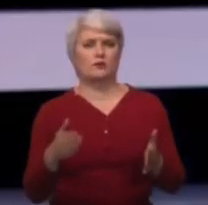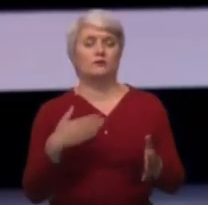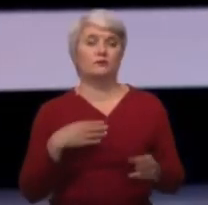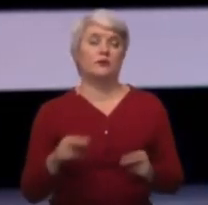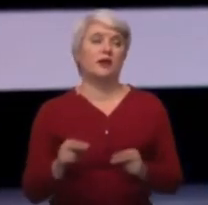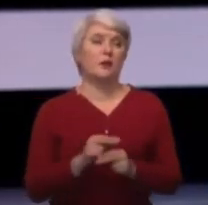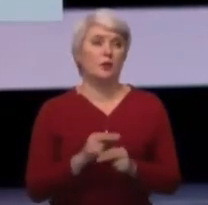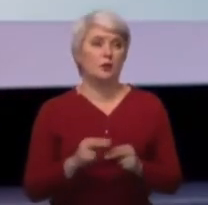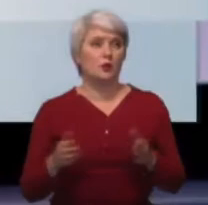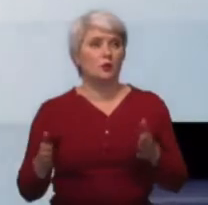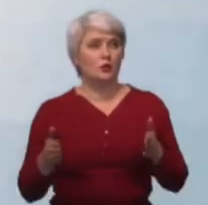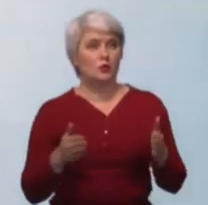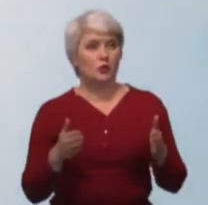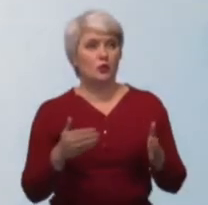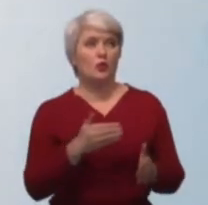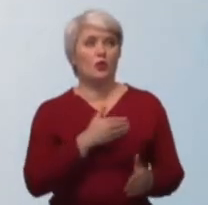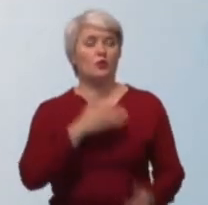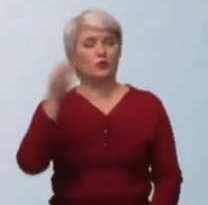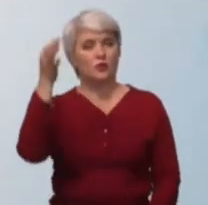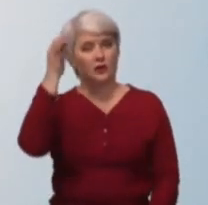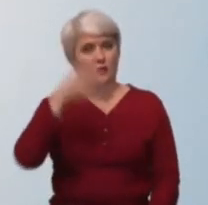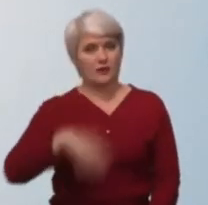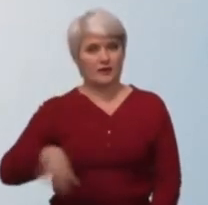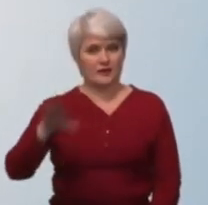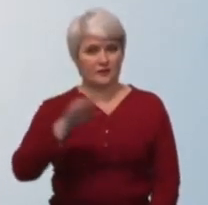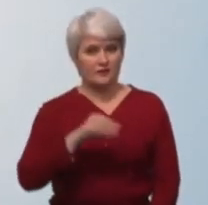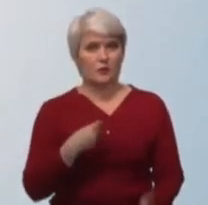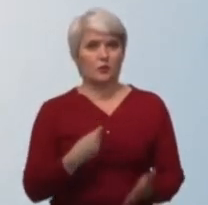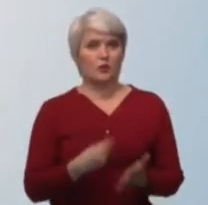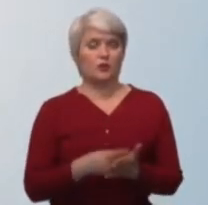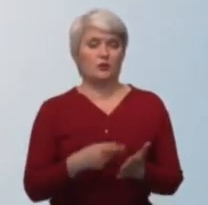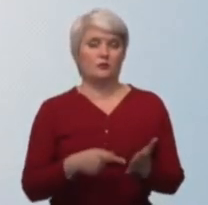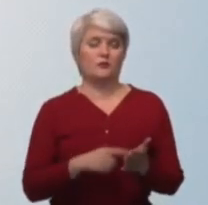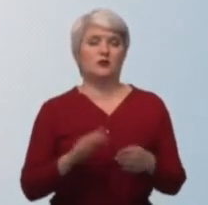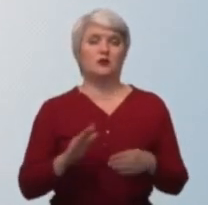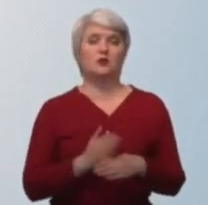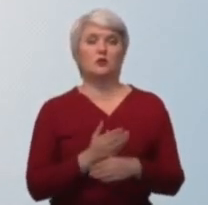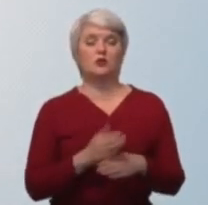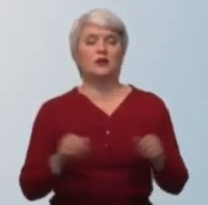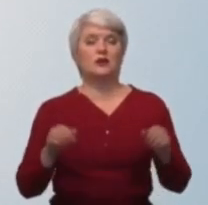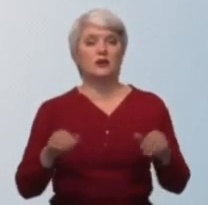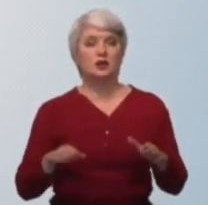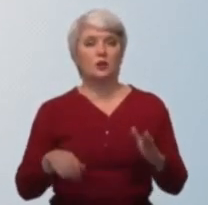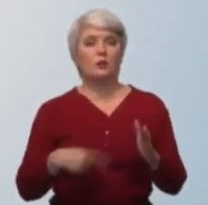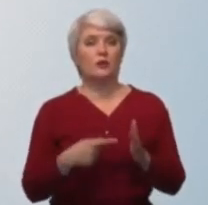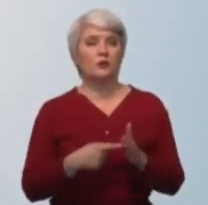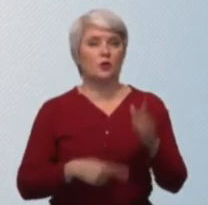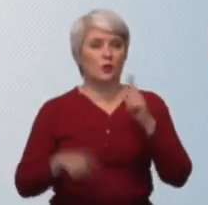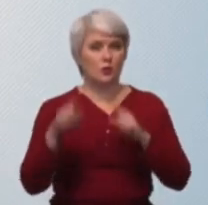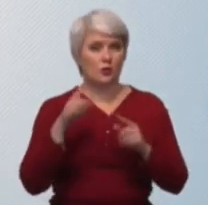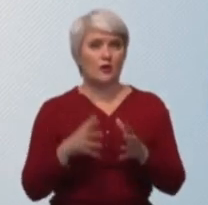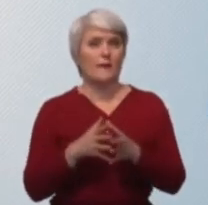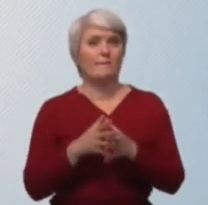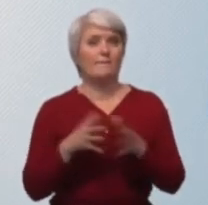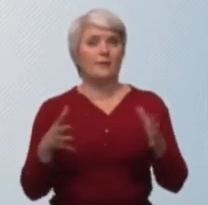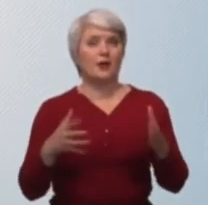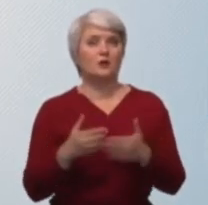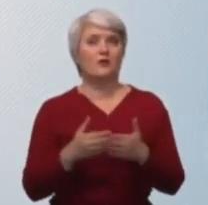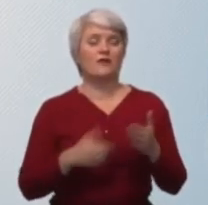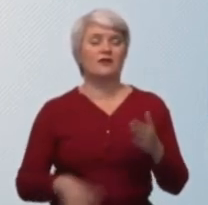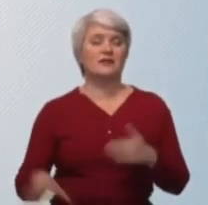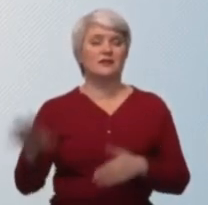ремонтуємо дороги. Хочу нагадати всім, що бюджет міста розподіляється рішенням міської ради, тобто більшістю від загального